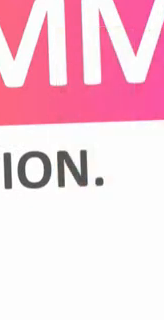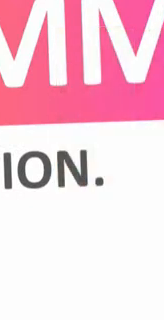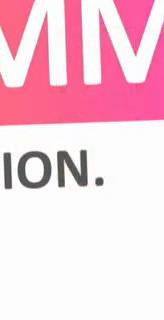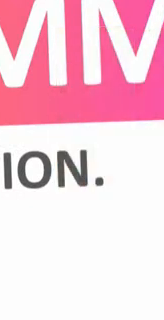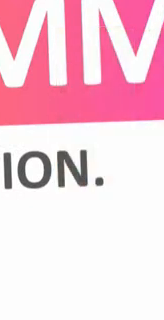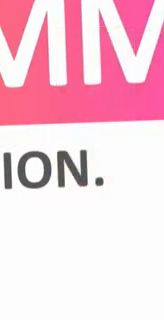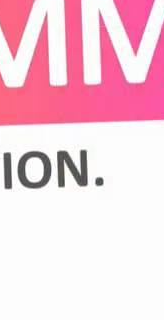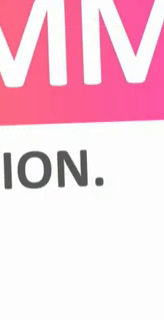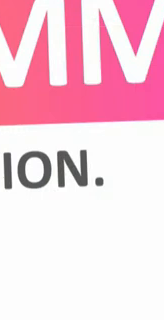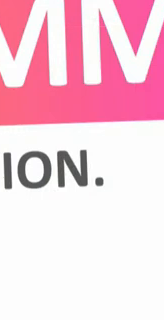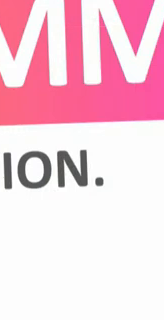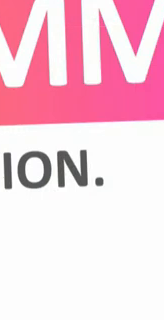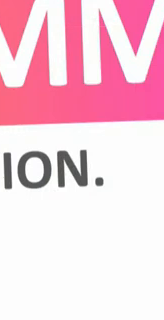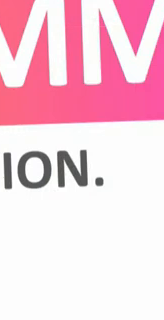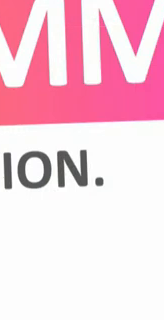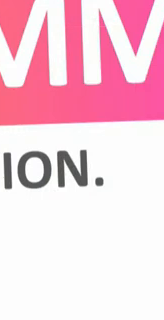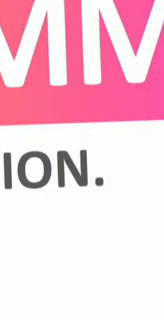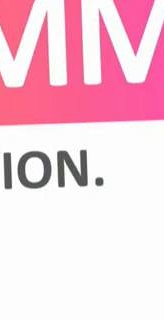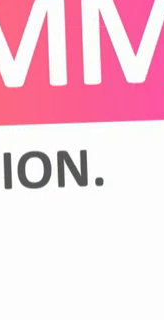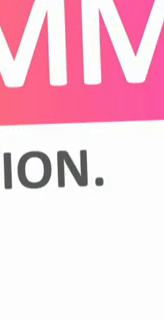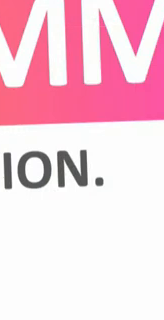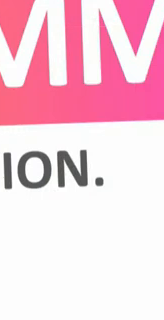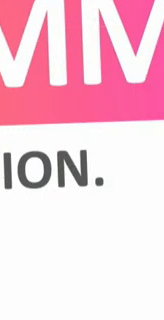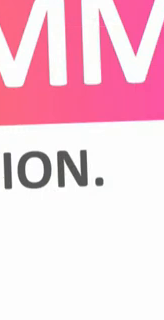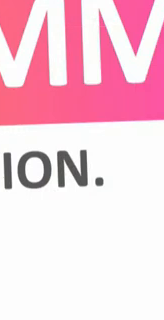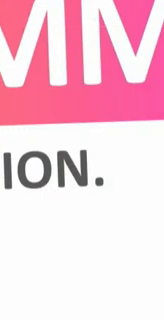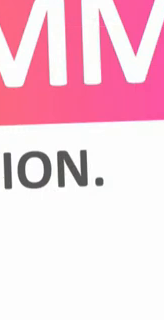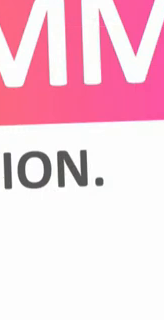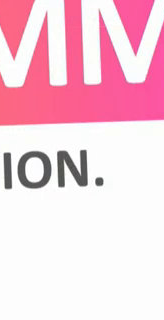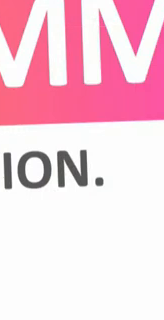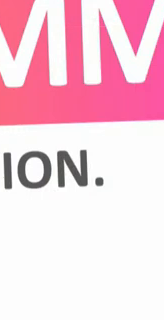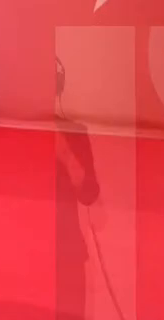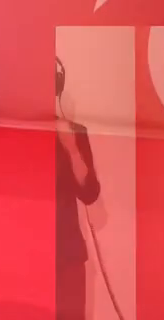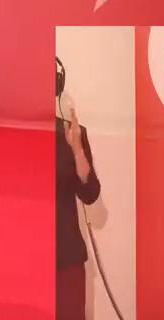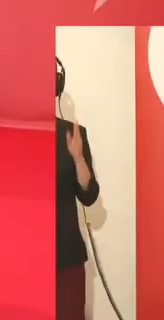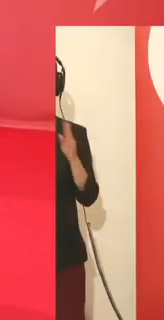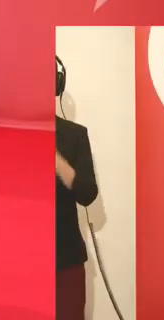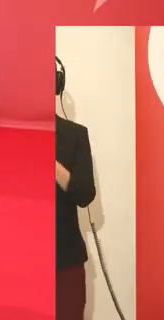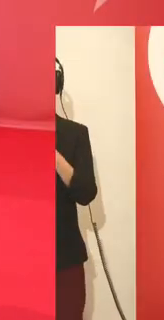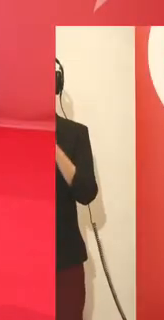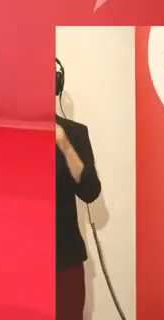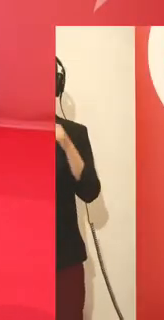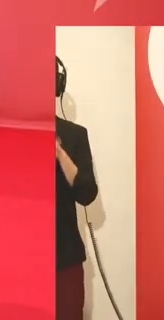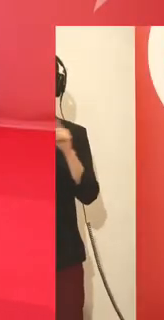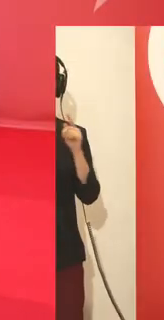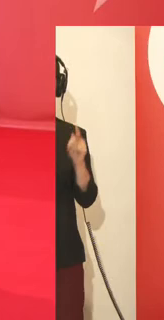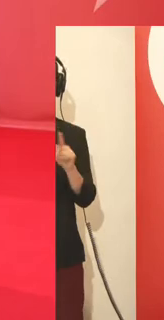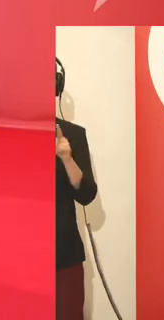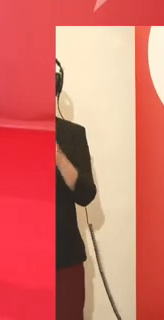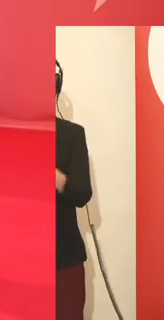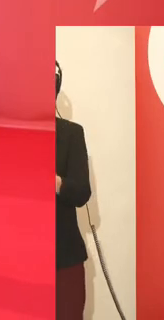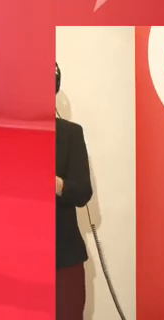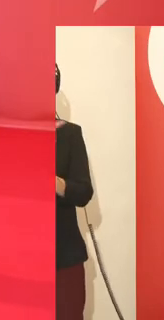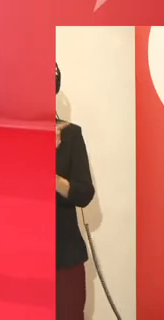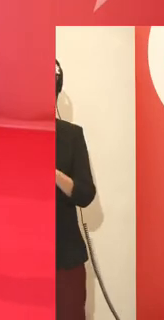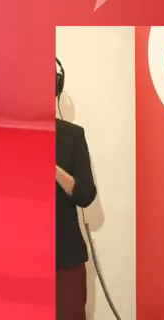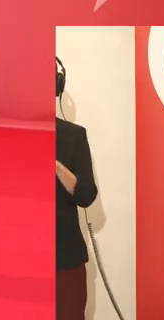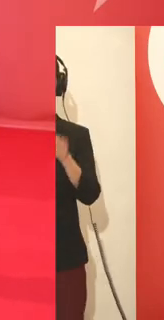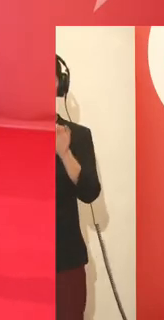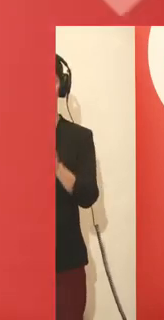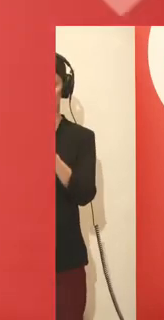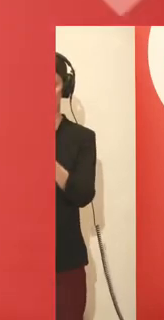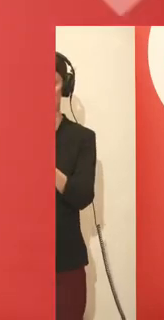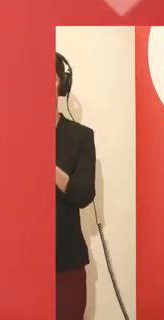nachdem wir unsere beiden fashionblogs irgendwo es in kleinere sessions geht wo ihr die wahl dass die